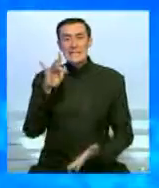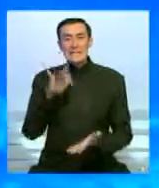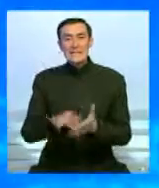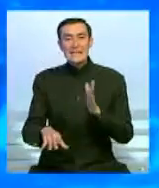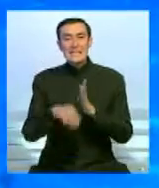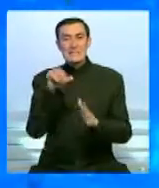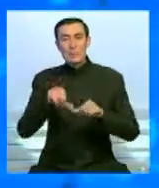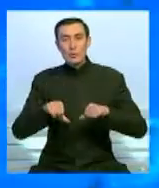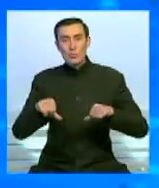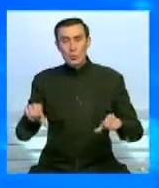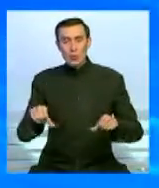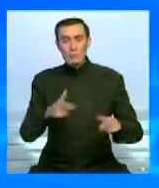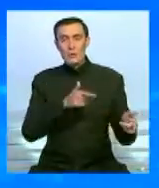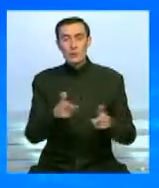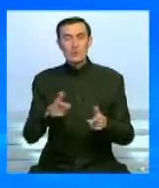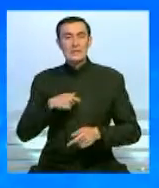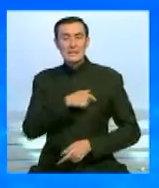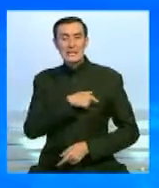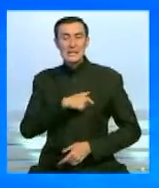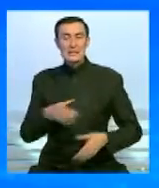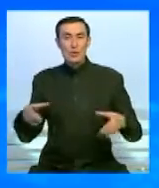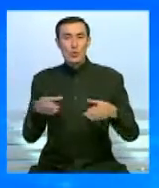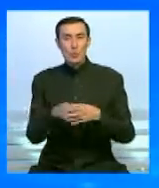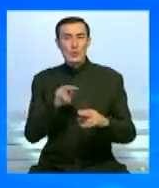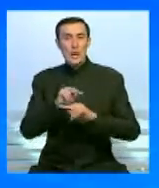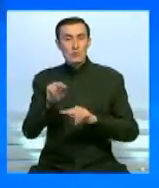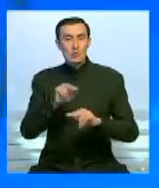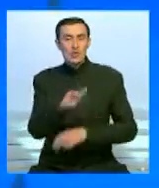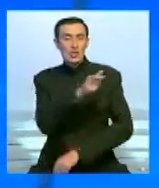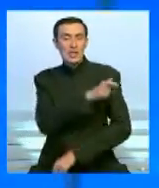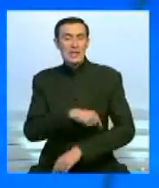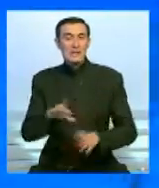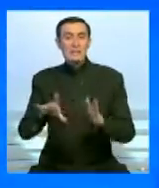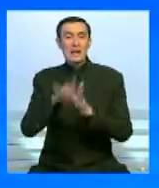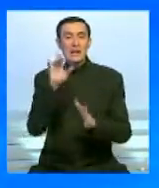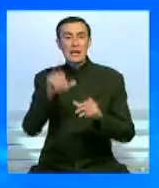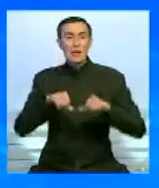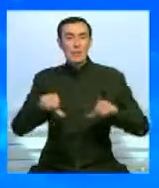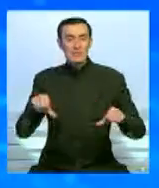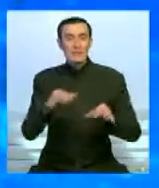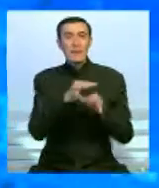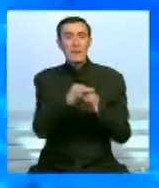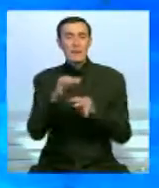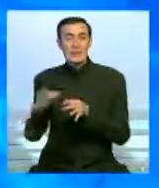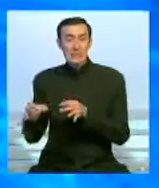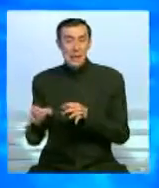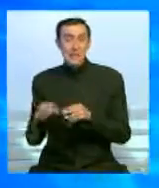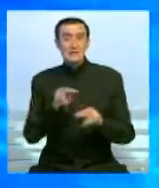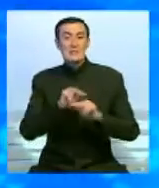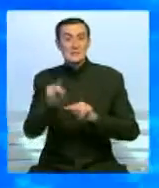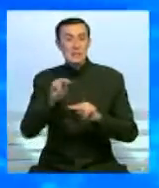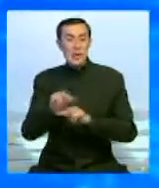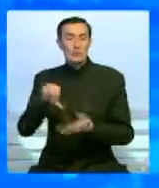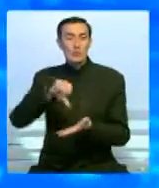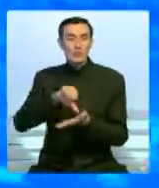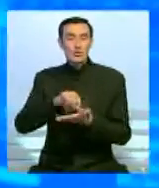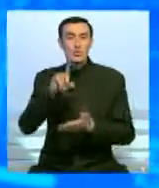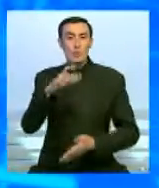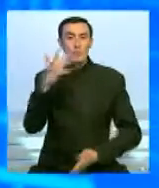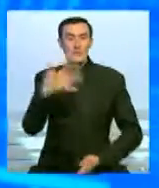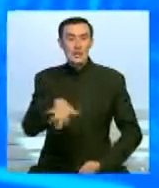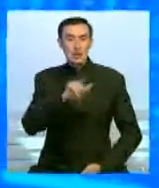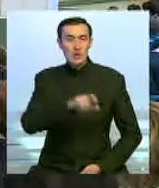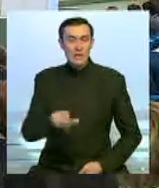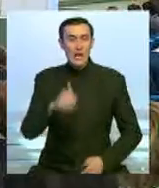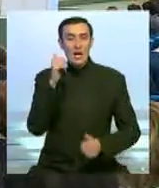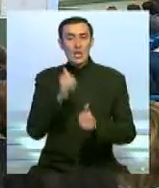Центр избирком готовит тренерский корпус, который будет обучать членов избирательных комиссий в регионах. В семинаре принимают участие 150